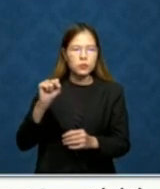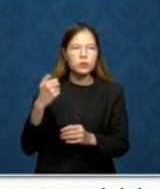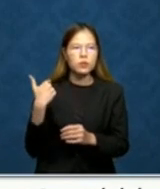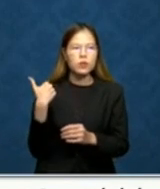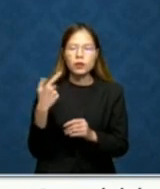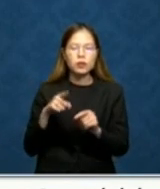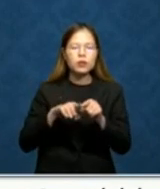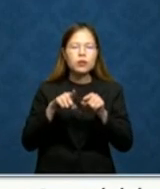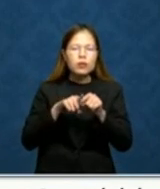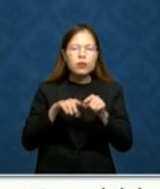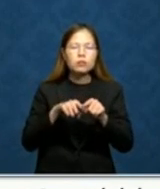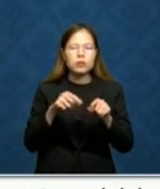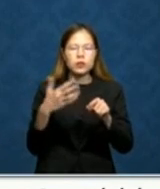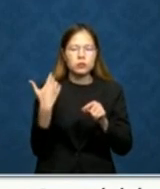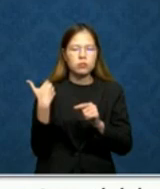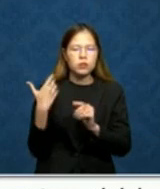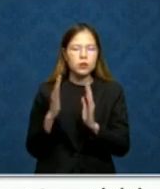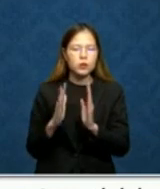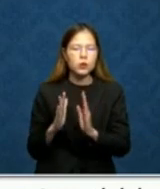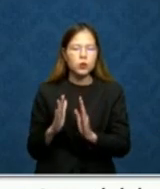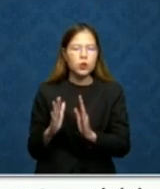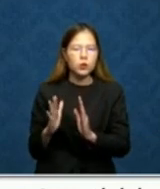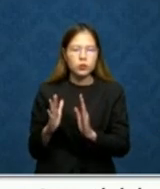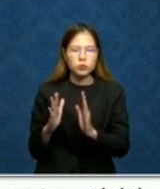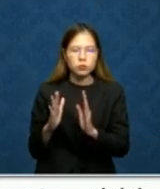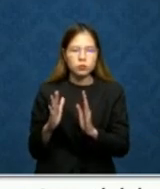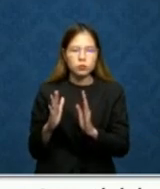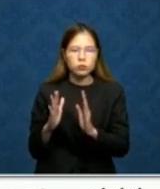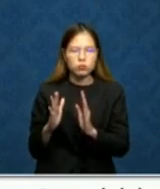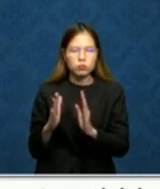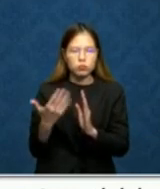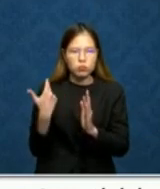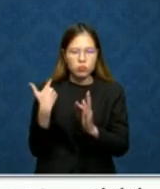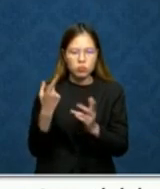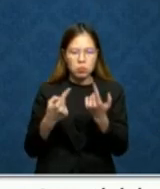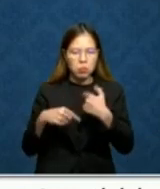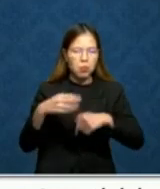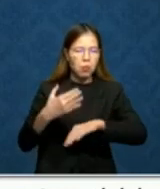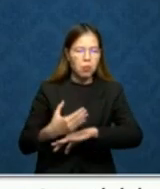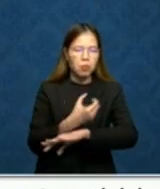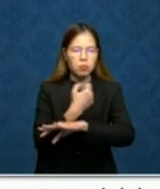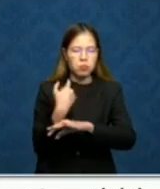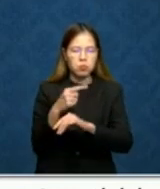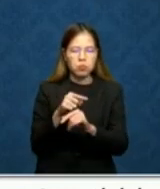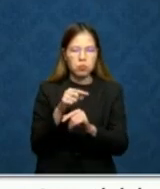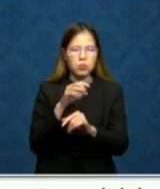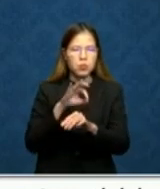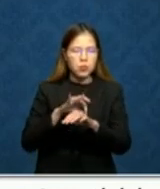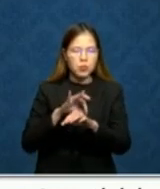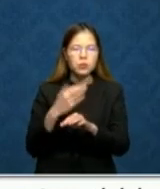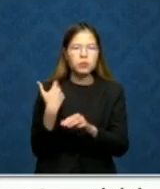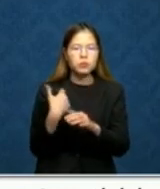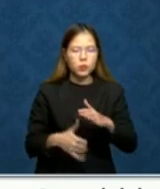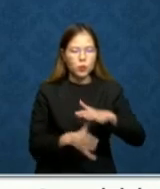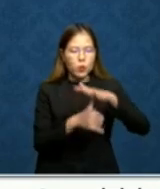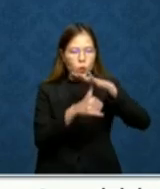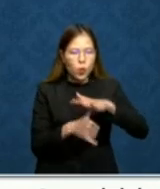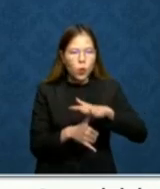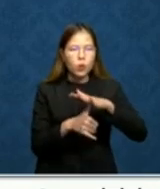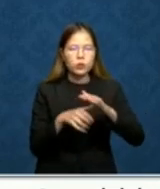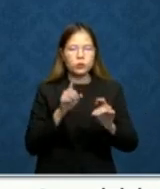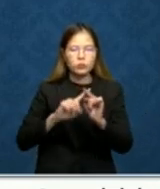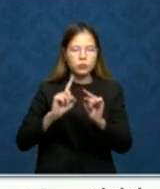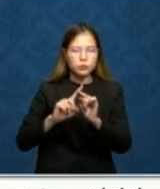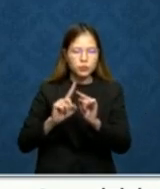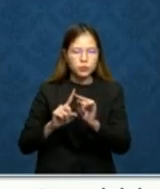ยความที่เธอเคยเป็นบุคคลสาธารณะมาก่อนและเมื่อก้าวเข้ามาสู่วงการของการเมืองก็ยิ่งได้รับการลดทอนคุณค่าเพื่อลดทอนความ